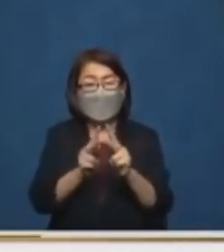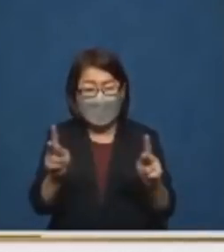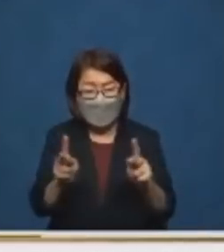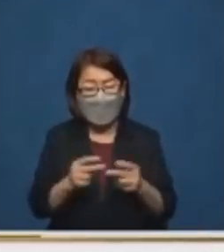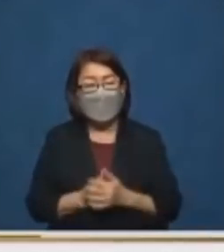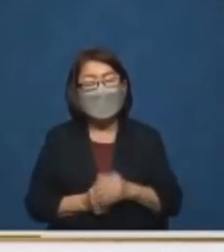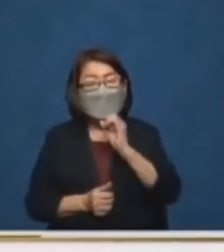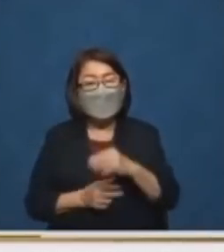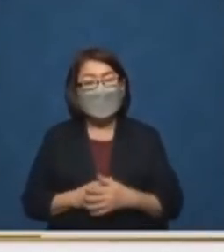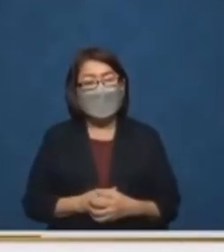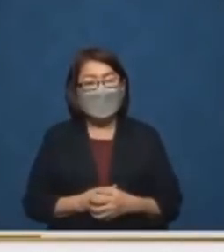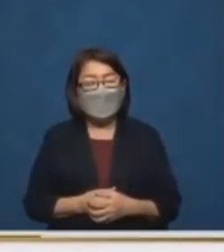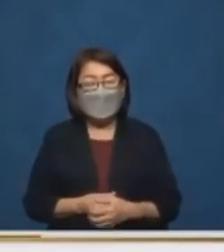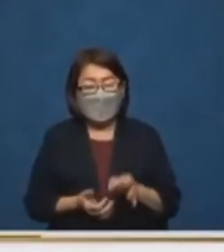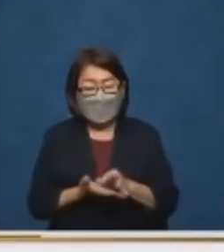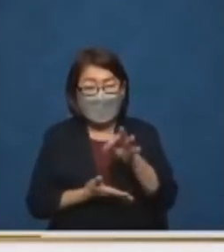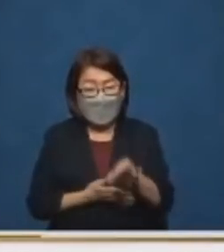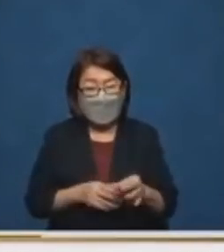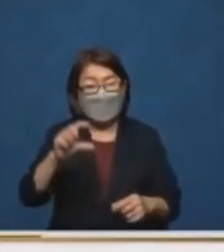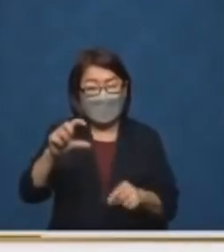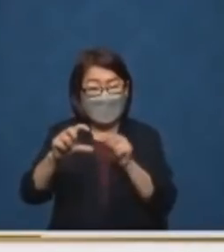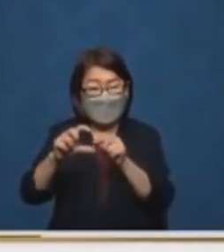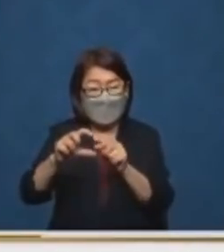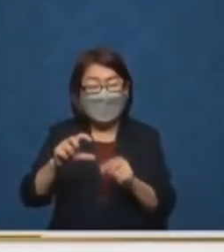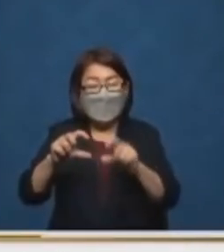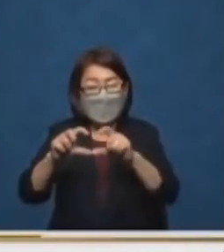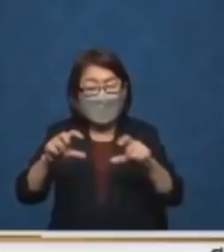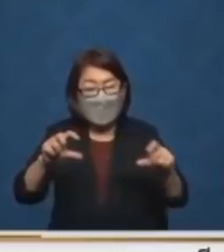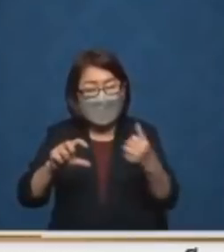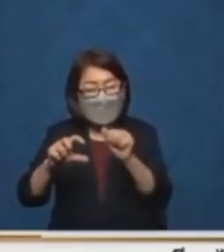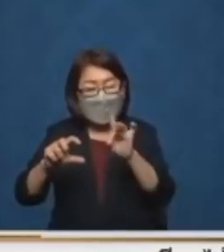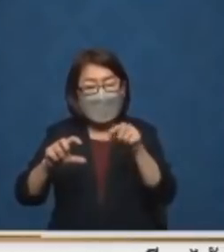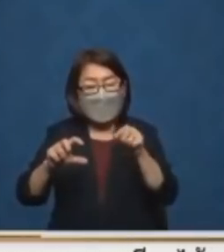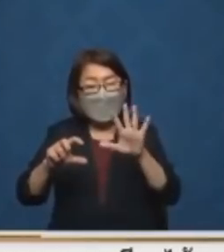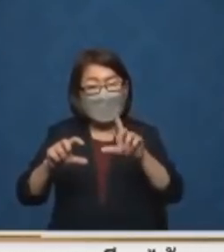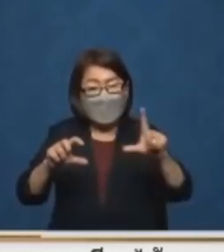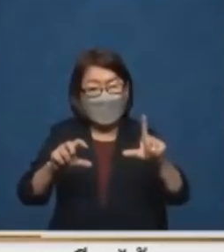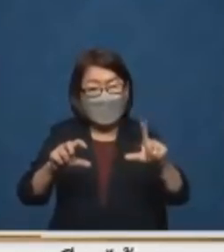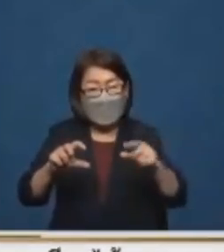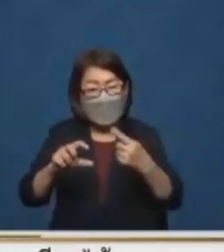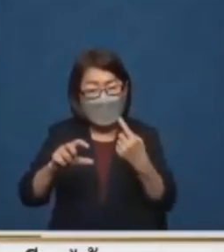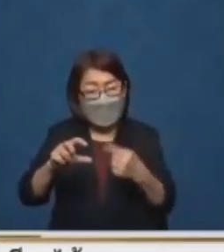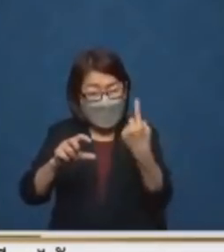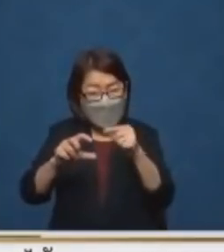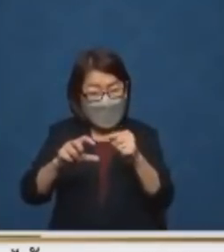บอกว่า ซื้อวัคซีน 18.5 ลานโดส ในราคาโสละ 17 เหลีน